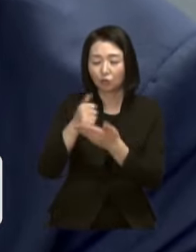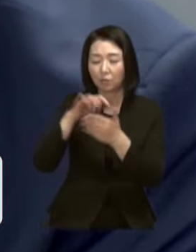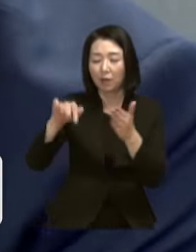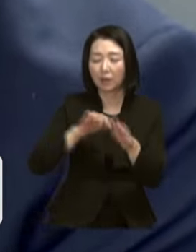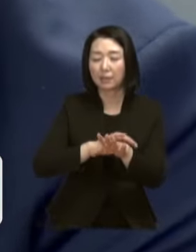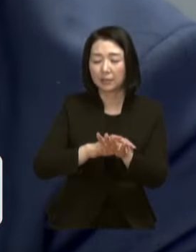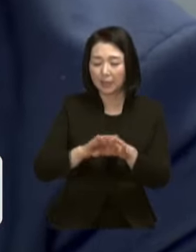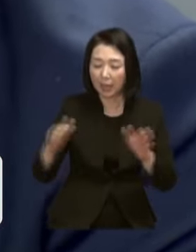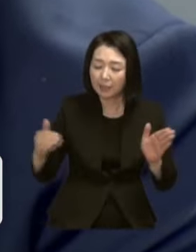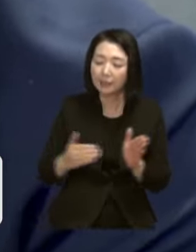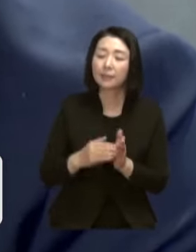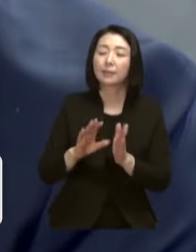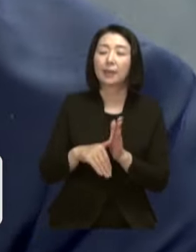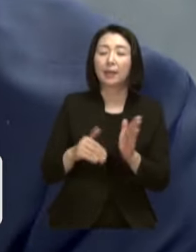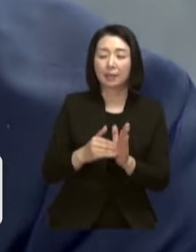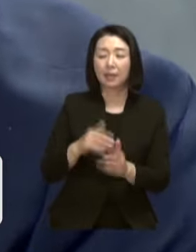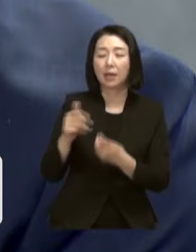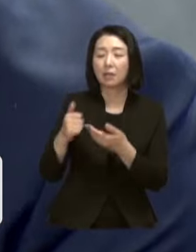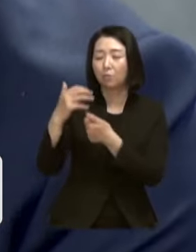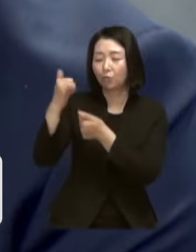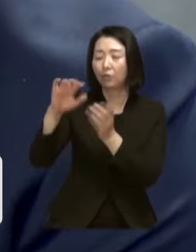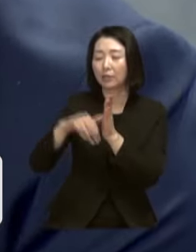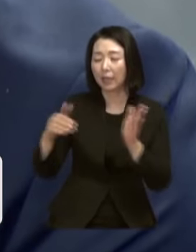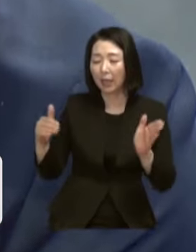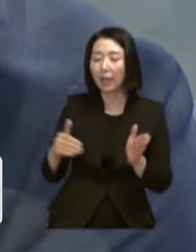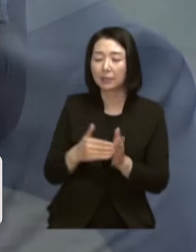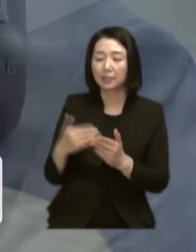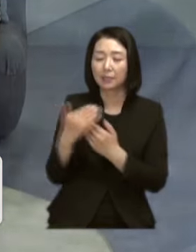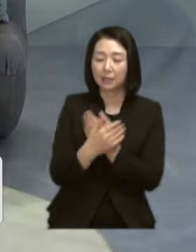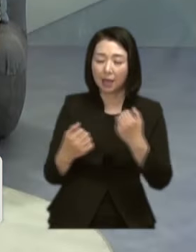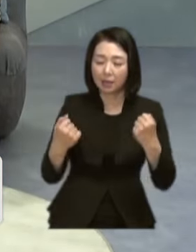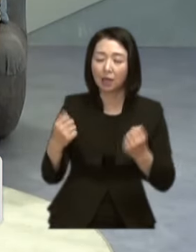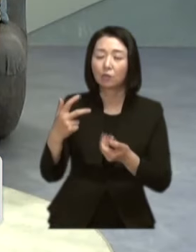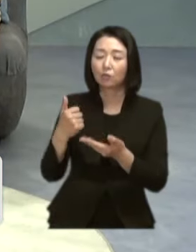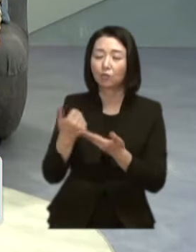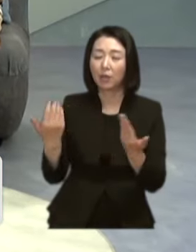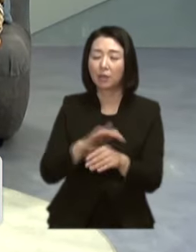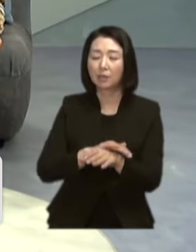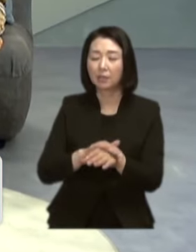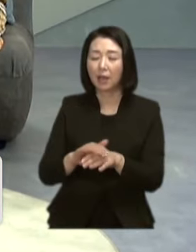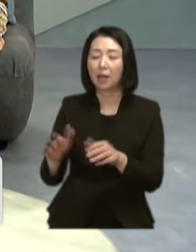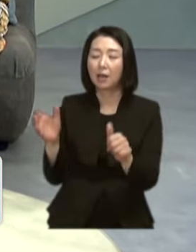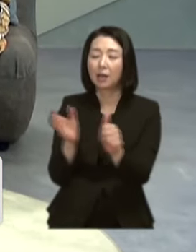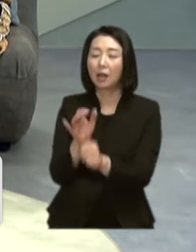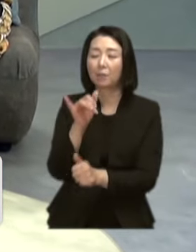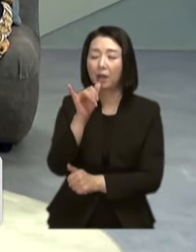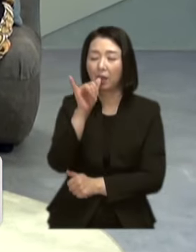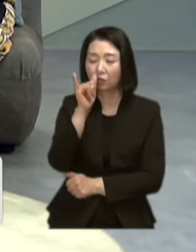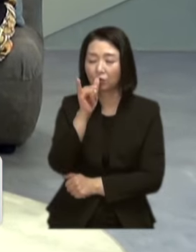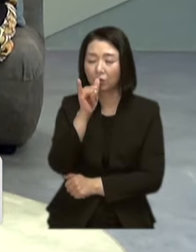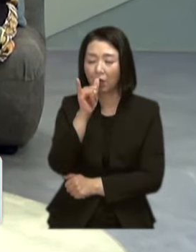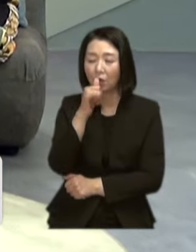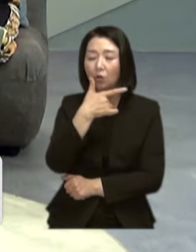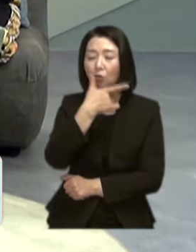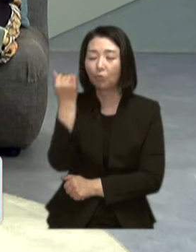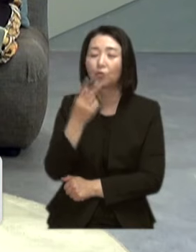안에서 마무리할 때까지 하나님이 부르시는 그날까지 강건하여 주의 일을 감당하는 데 부족함이 없도록